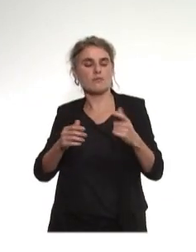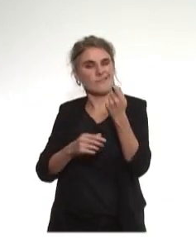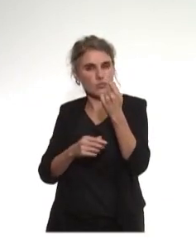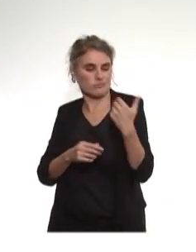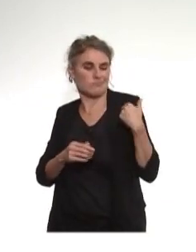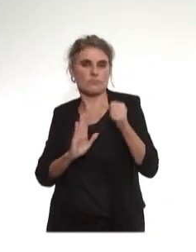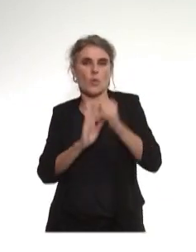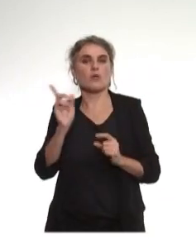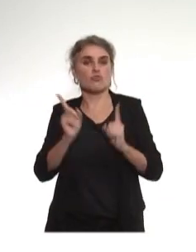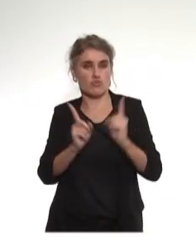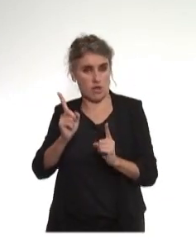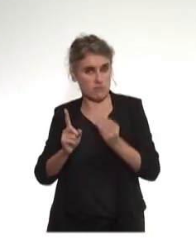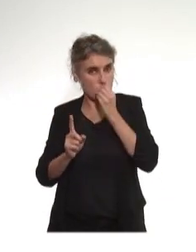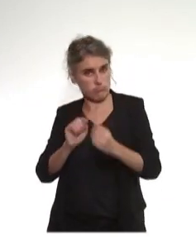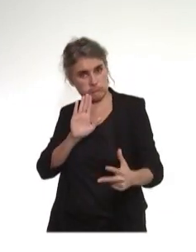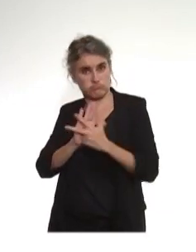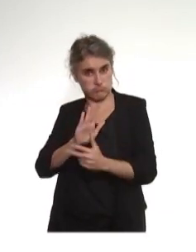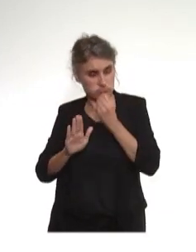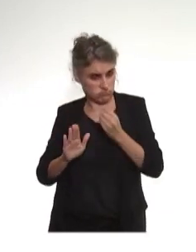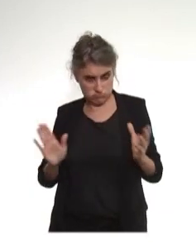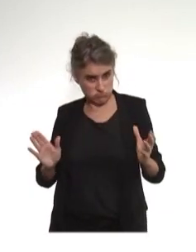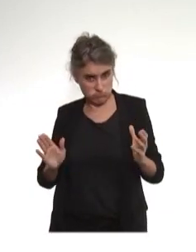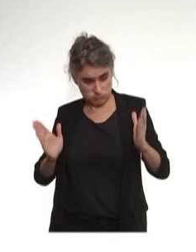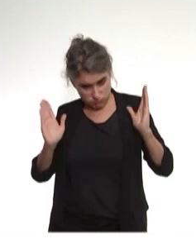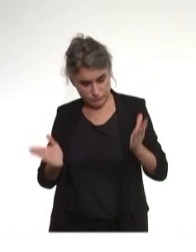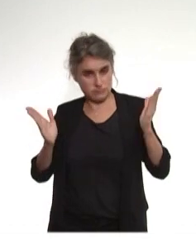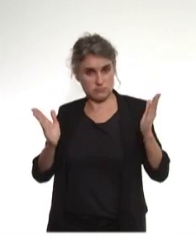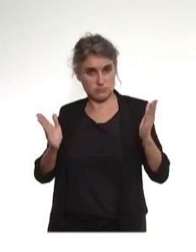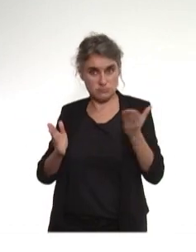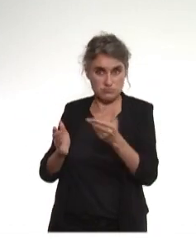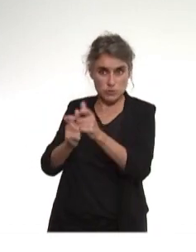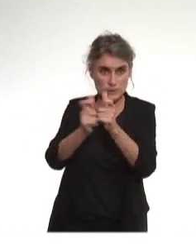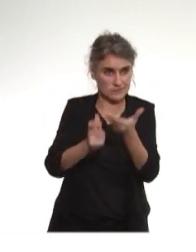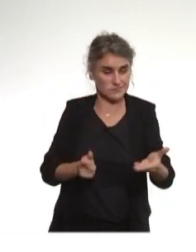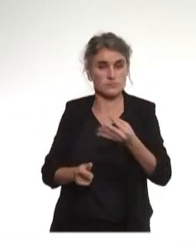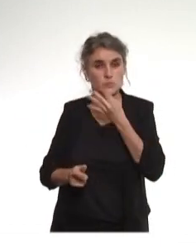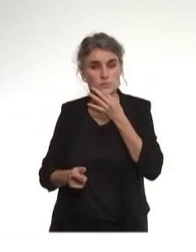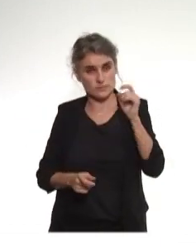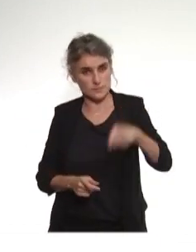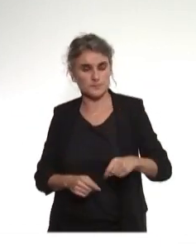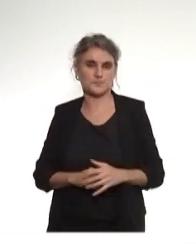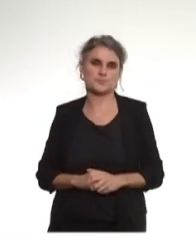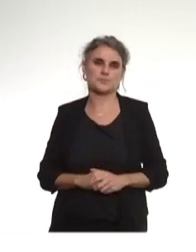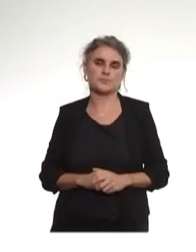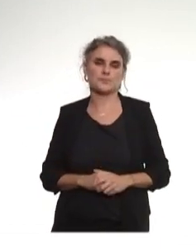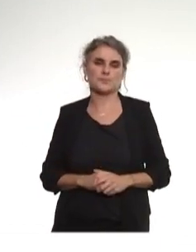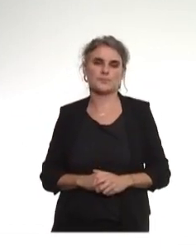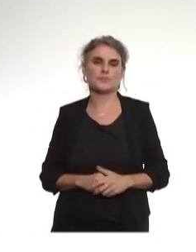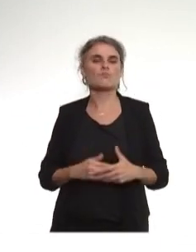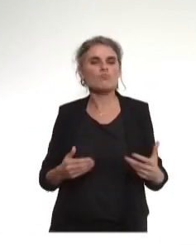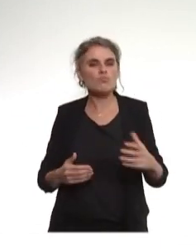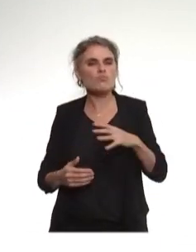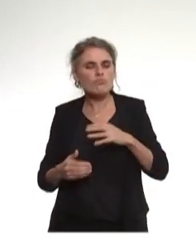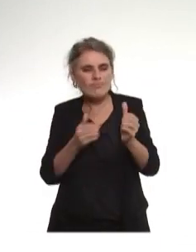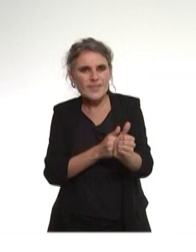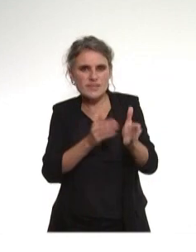s'est tout de suite opérationnel et il faut que l'entreprise s'en servent le plus possible nous apportons un soutien à certains secteurs qui